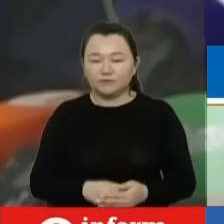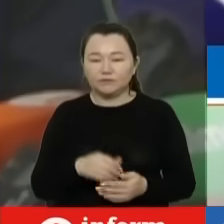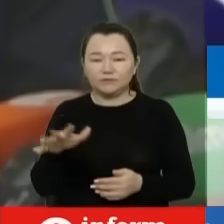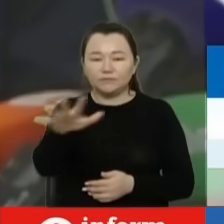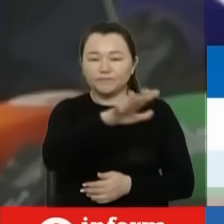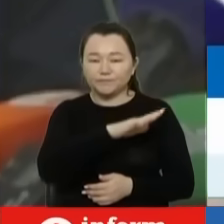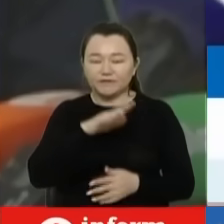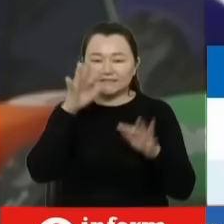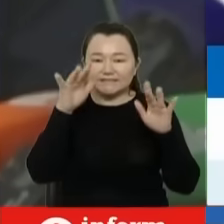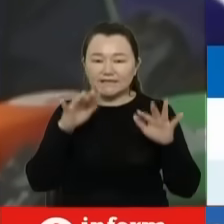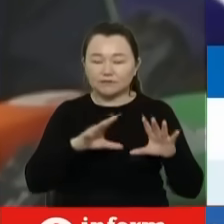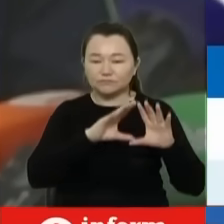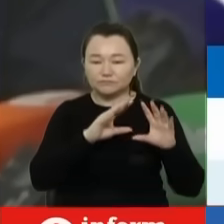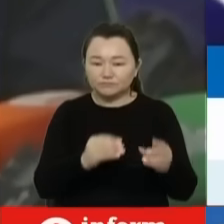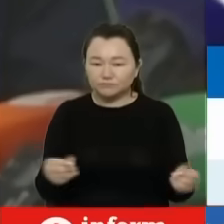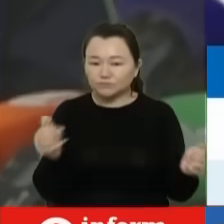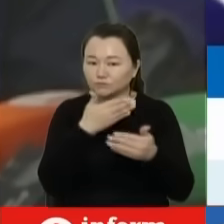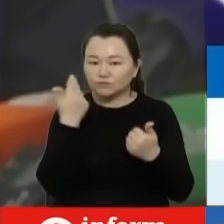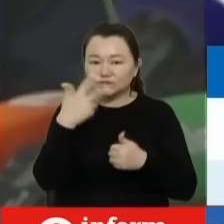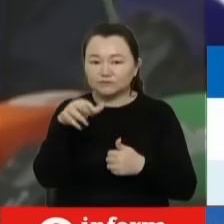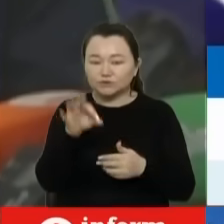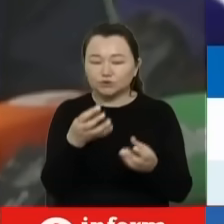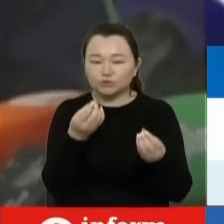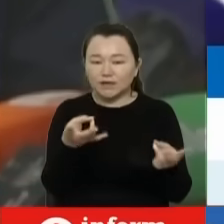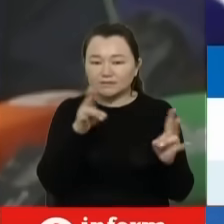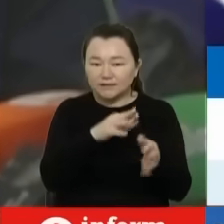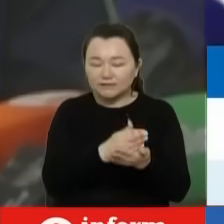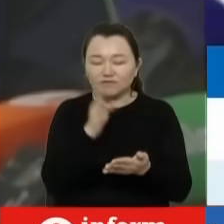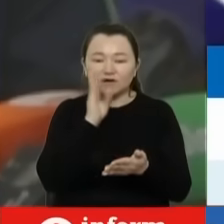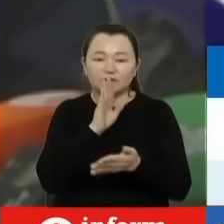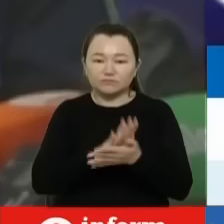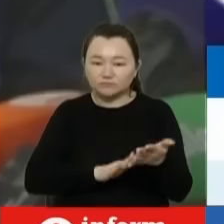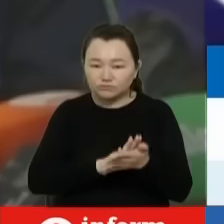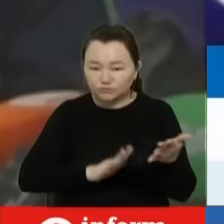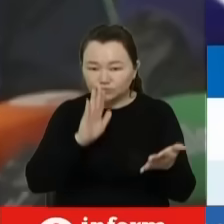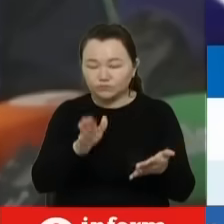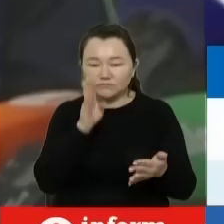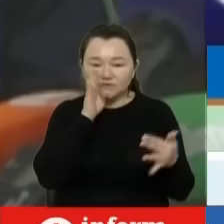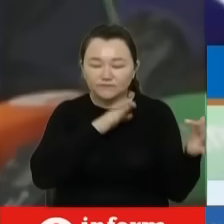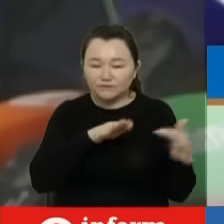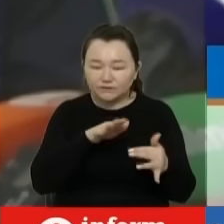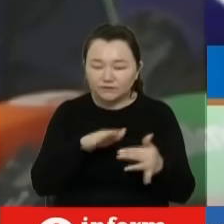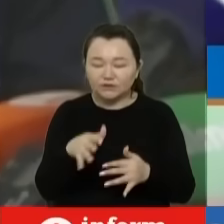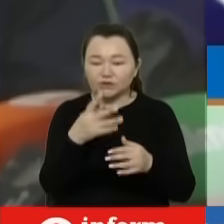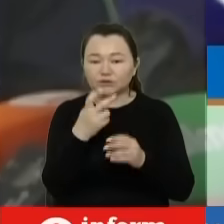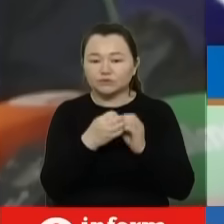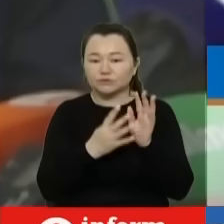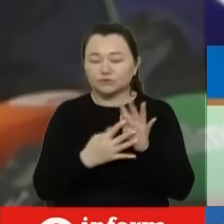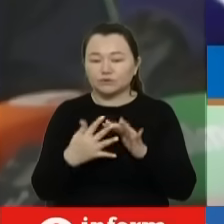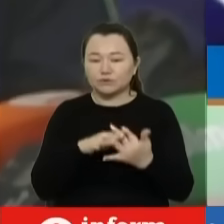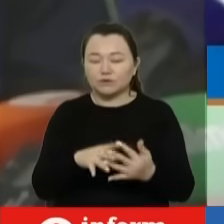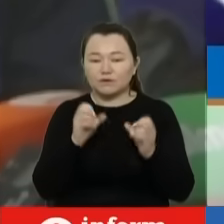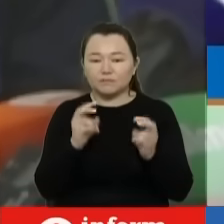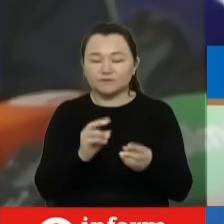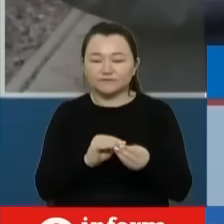Алқаптарда қардың бәрі еріген жоқ, 30% әлі бар. Сол себепті су әлі де келеді. Қазір су басу мүмкін 219 елді мекенде қауіп сейілген